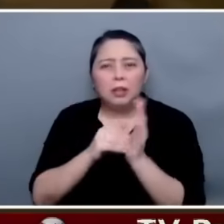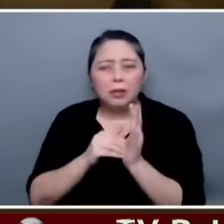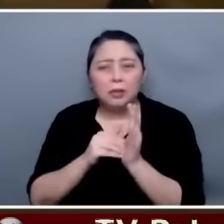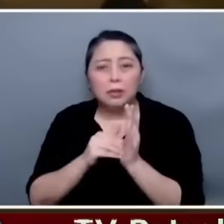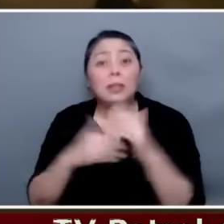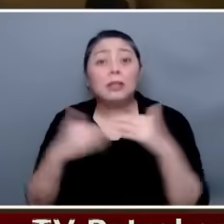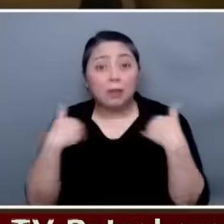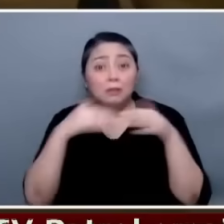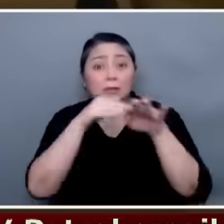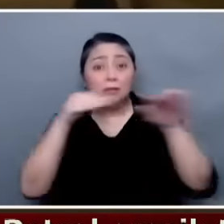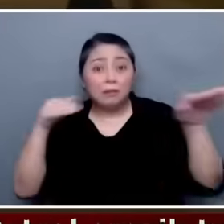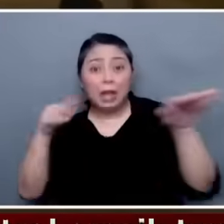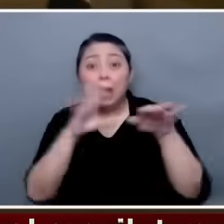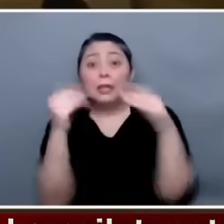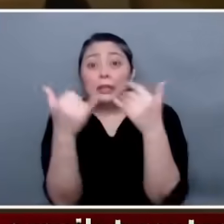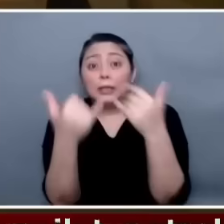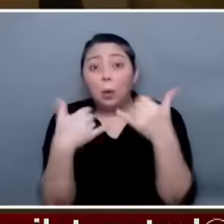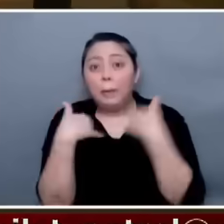ay nasa